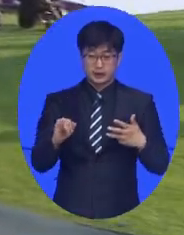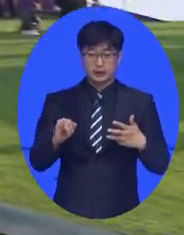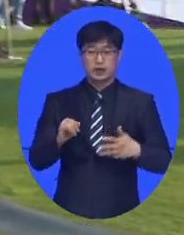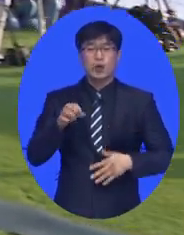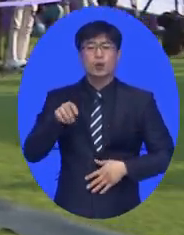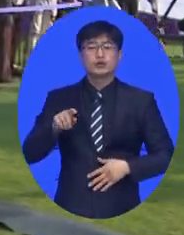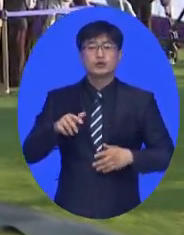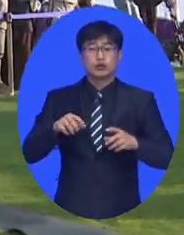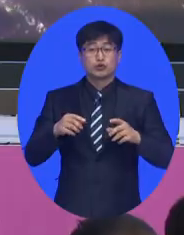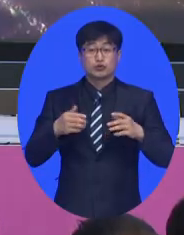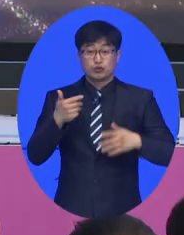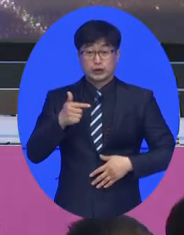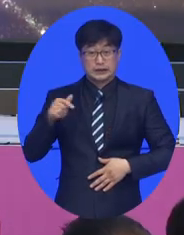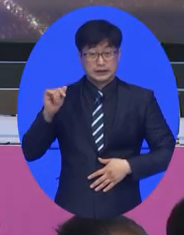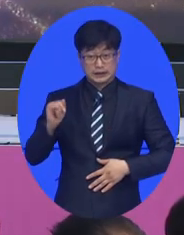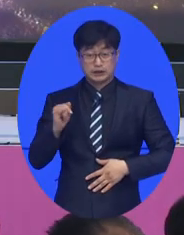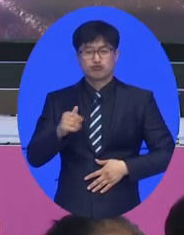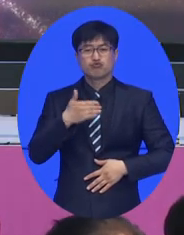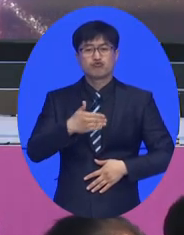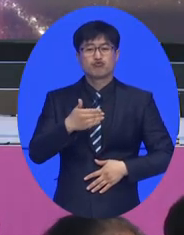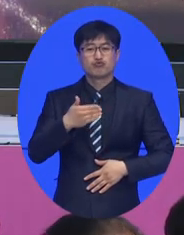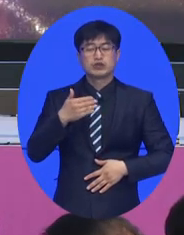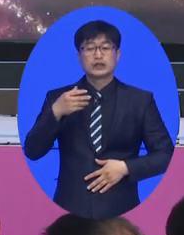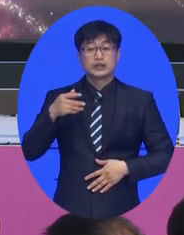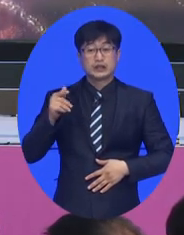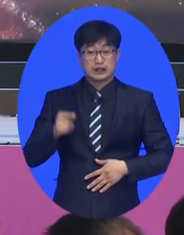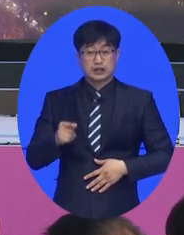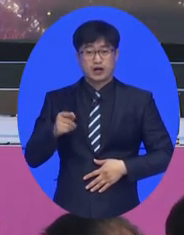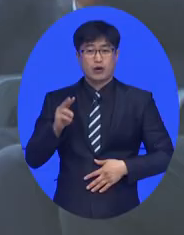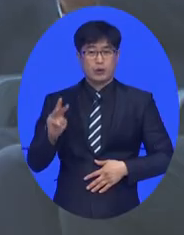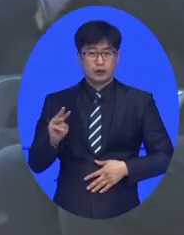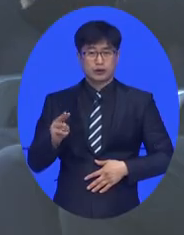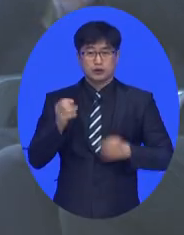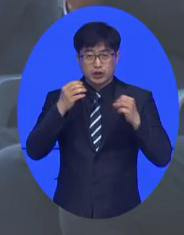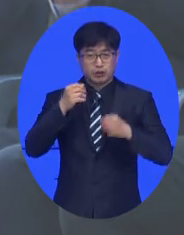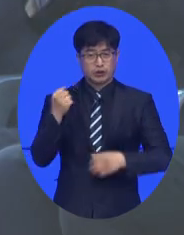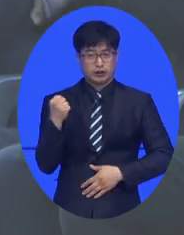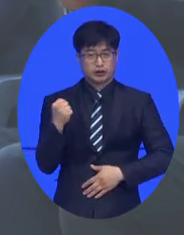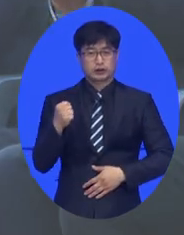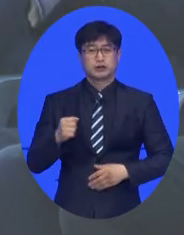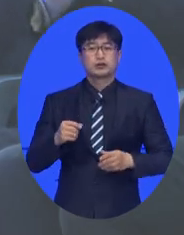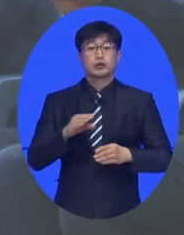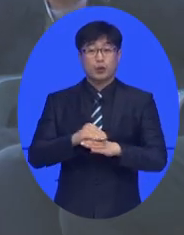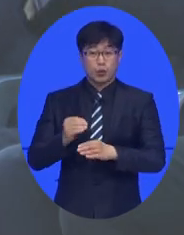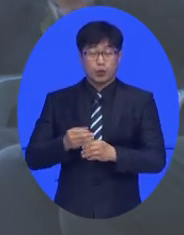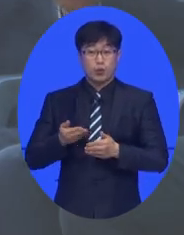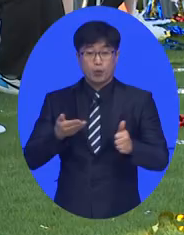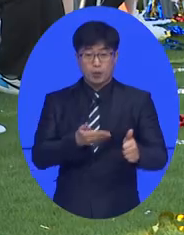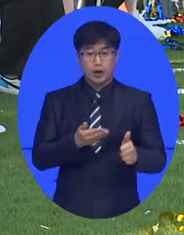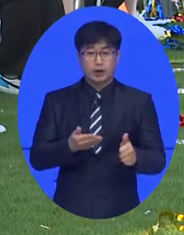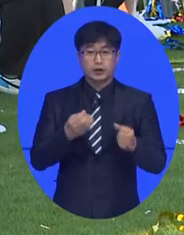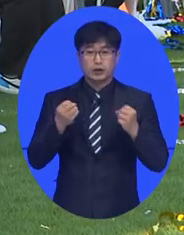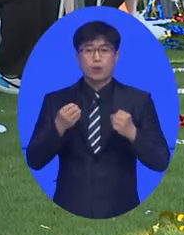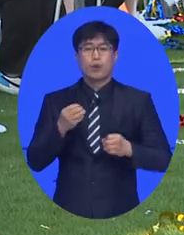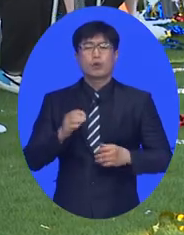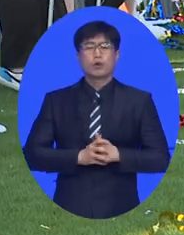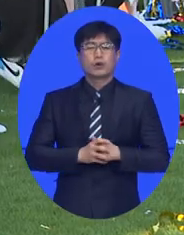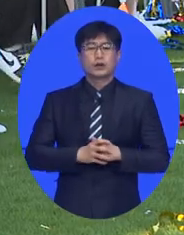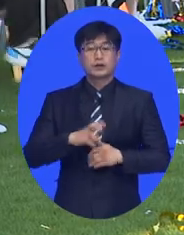규모인 9기가와트의 신재생 에너지를 보급하고 오는 2030년까지 신재생에너지 발전 비중